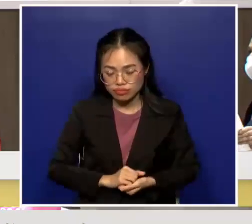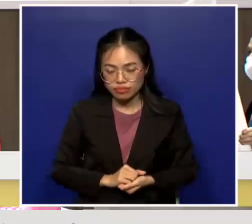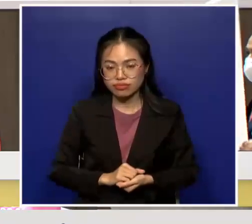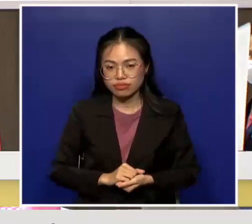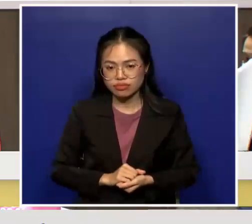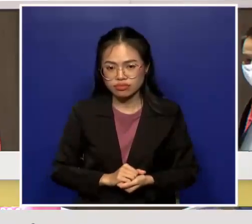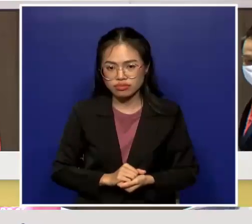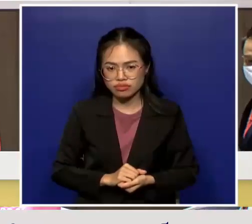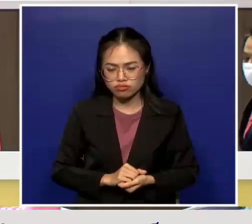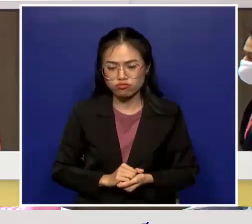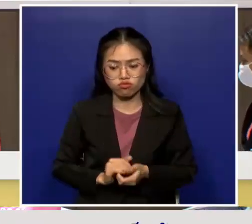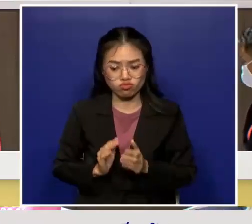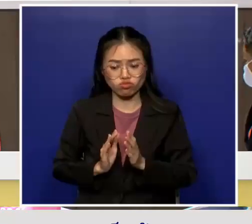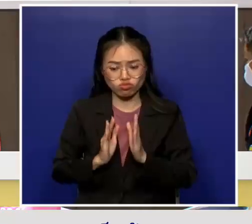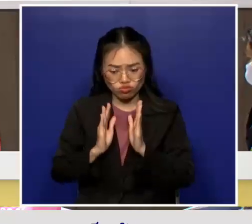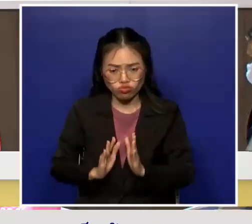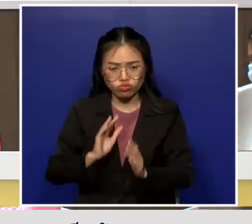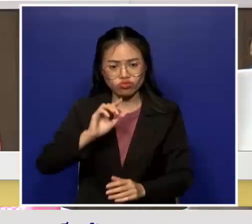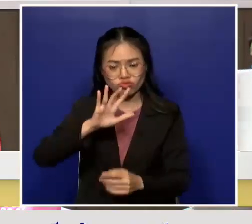เจ้าสัวรายหนึ่ง